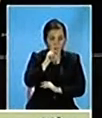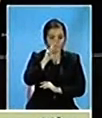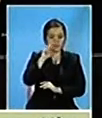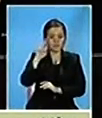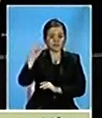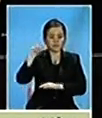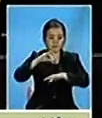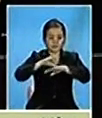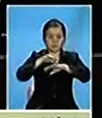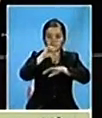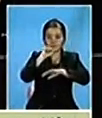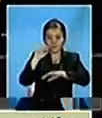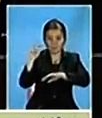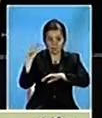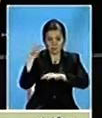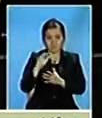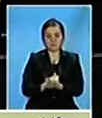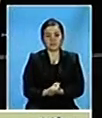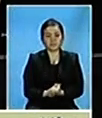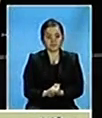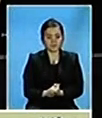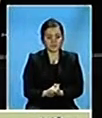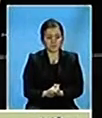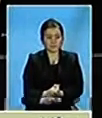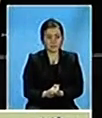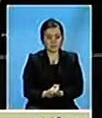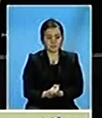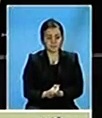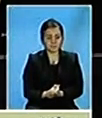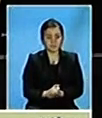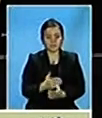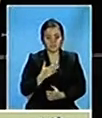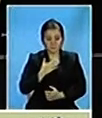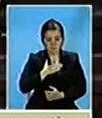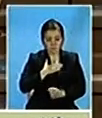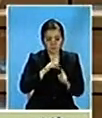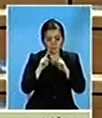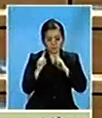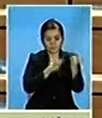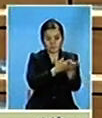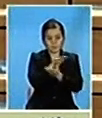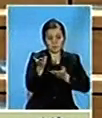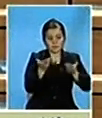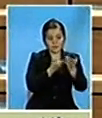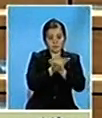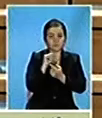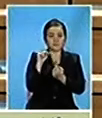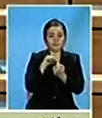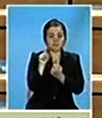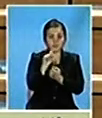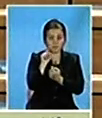วุฒิสภาสรรหาภาคอื่นครับกับผมใคร่ขอปรึกษาหรือในเรื่องของสถาน